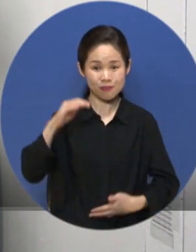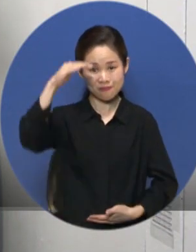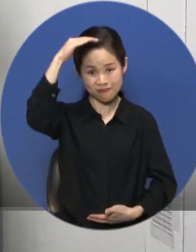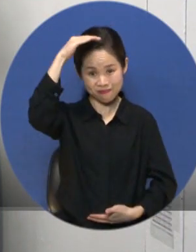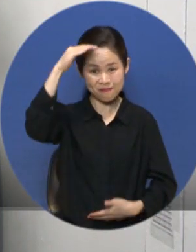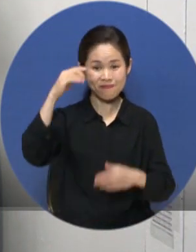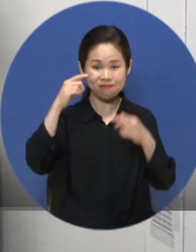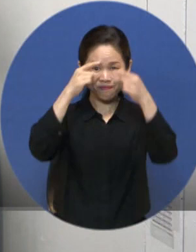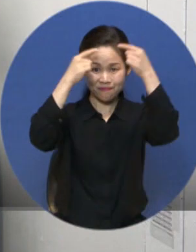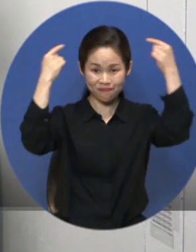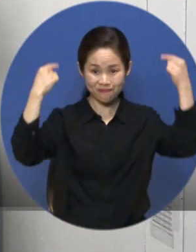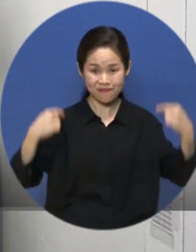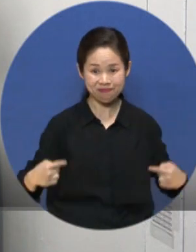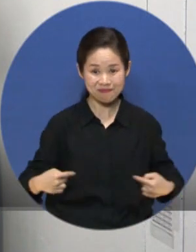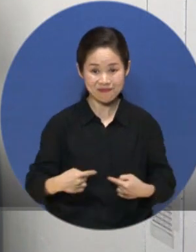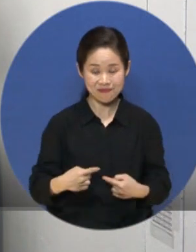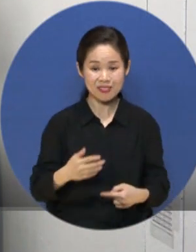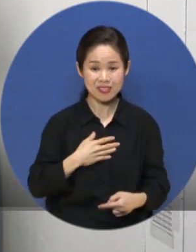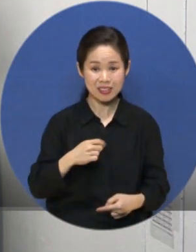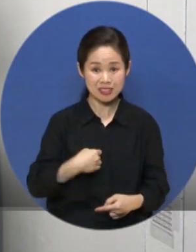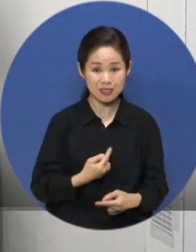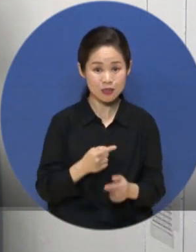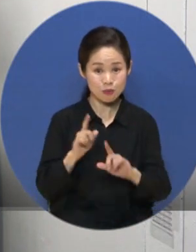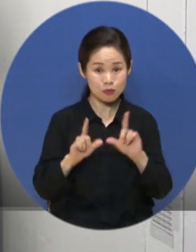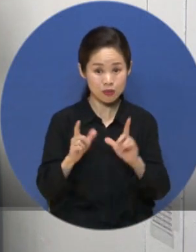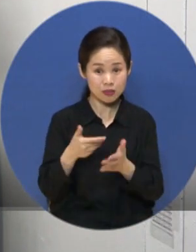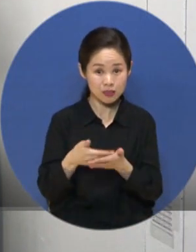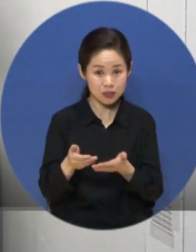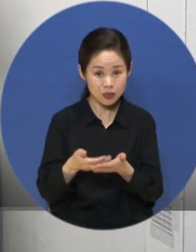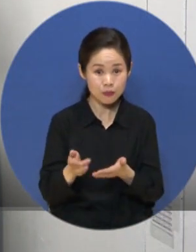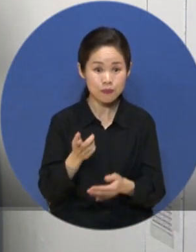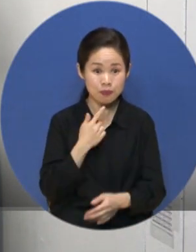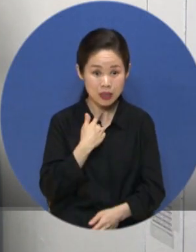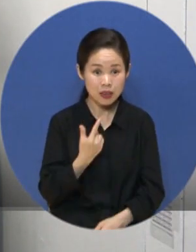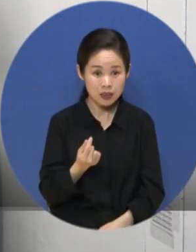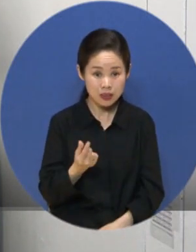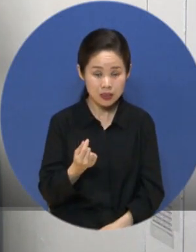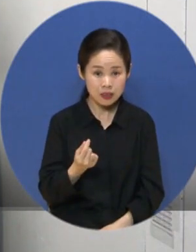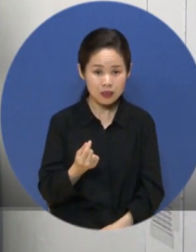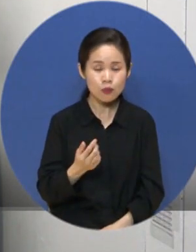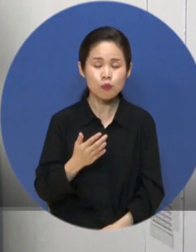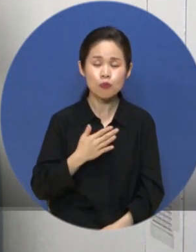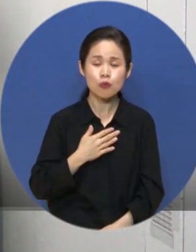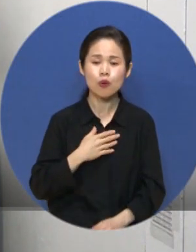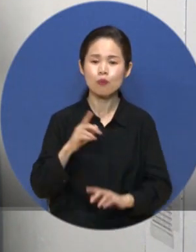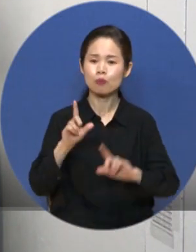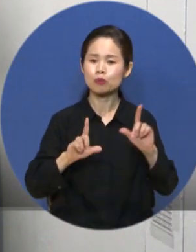그렇게 자화, 그 자신의 모습을 이렇게 그림을 그림으로